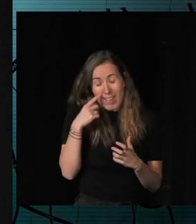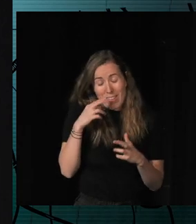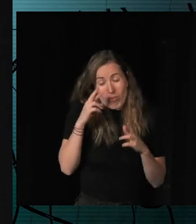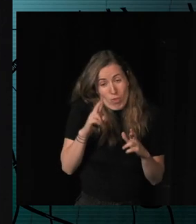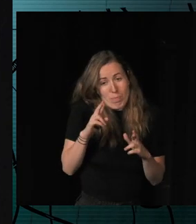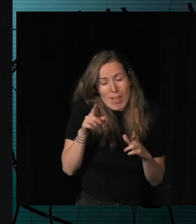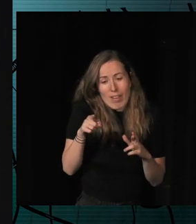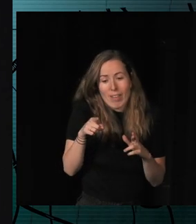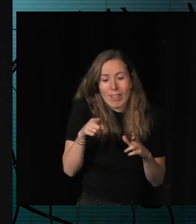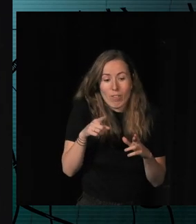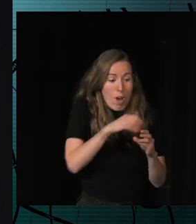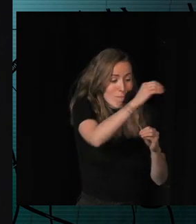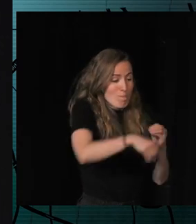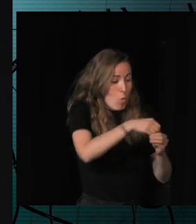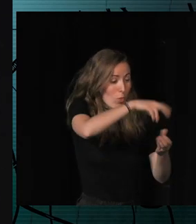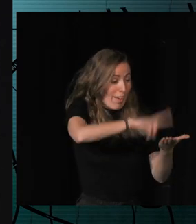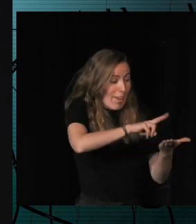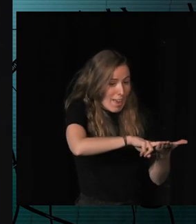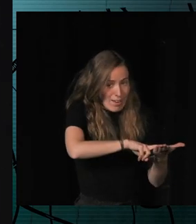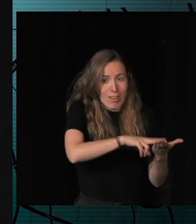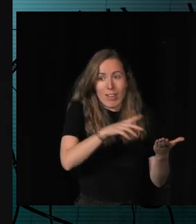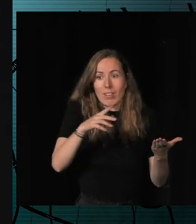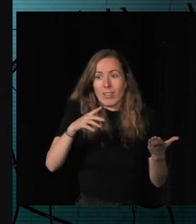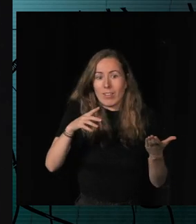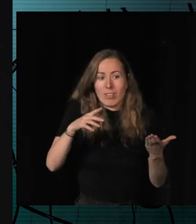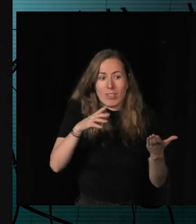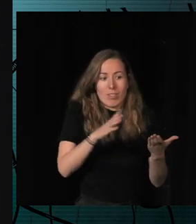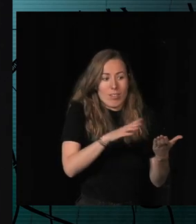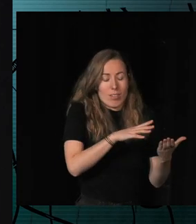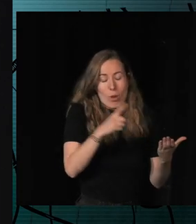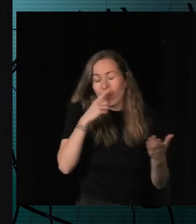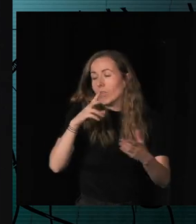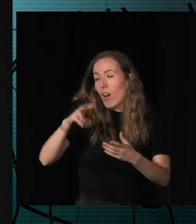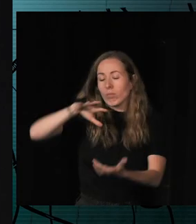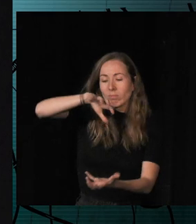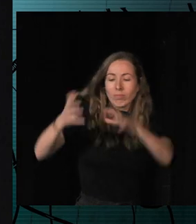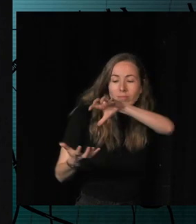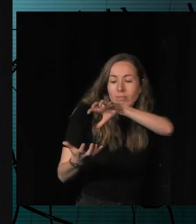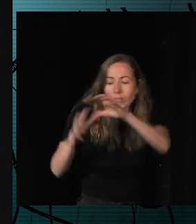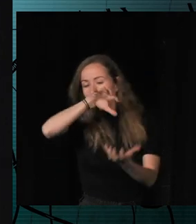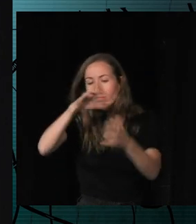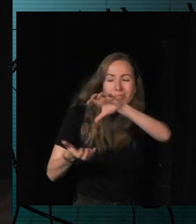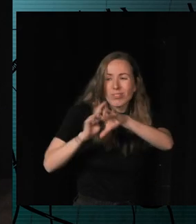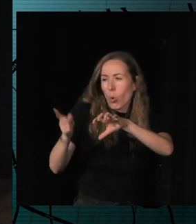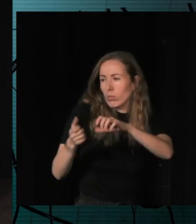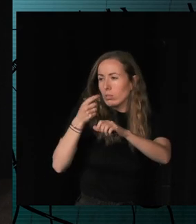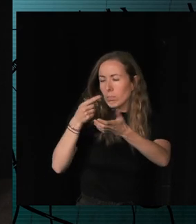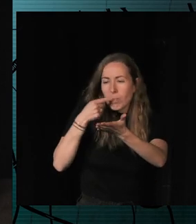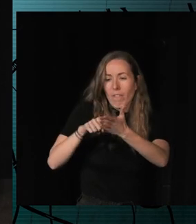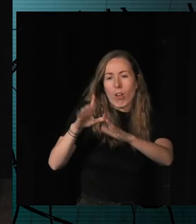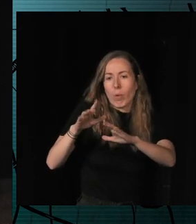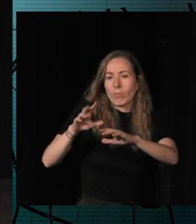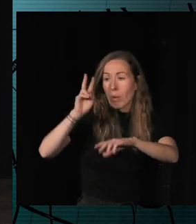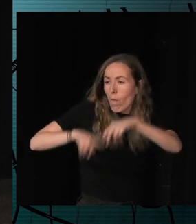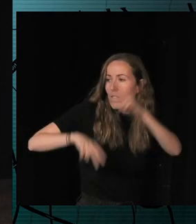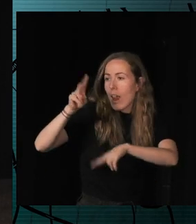pas des scènes avec le monde réel dans une autre dimension qu'on va vraiment rester plongé immergé dans silentil de a Z ouais alors moi c'est